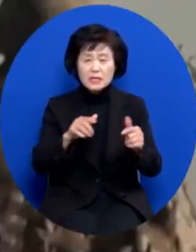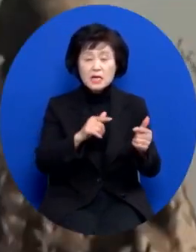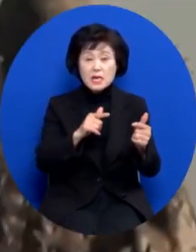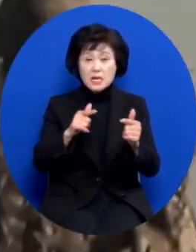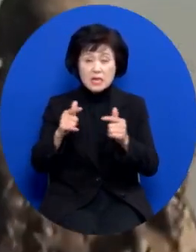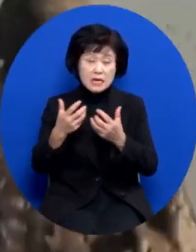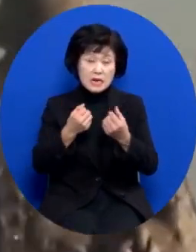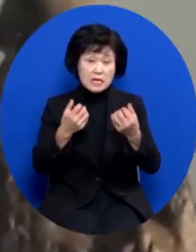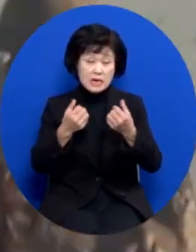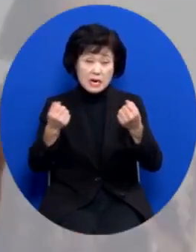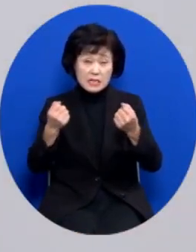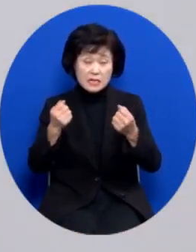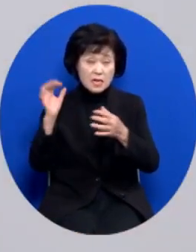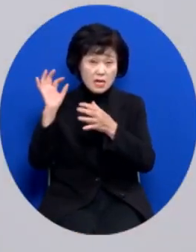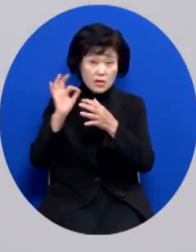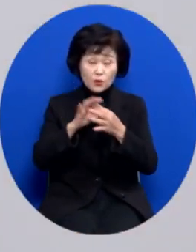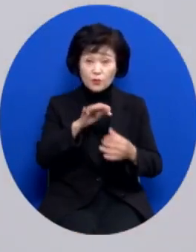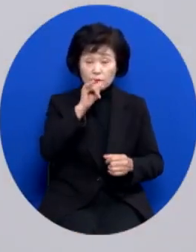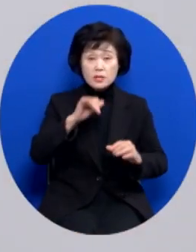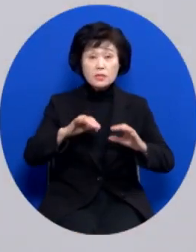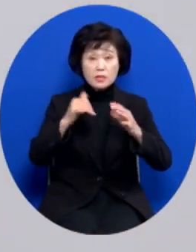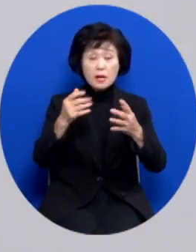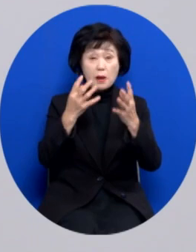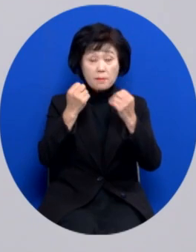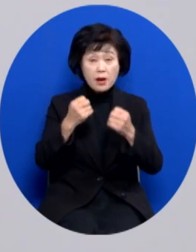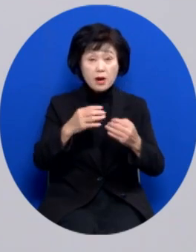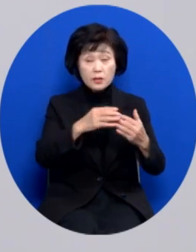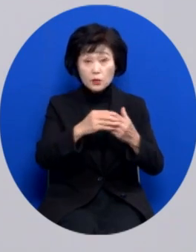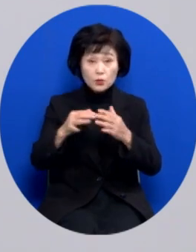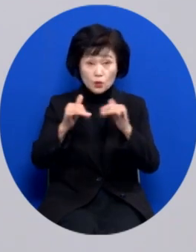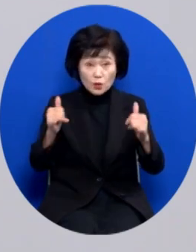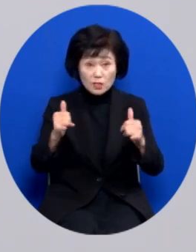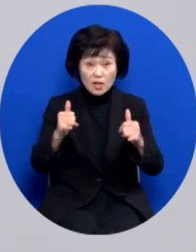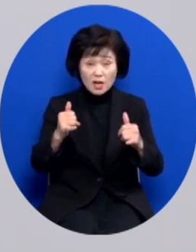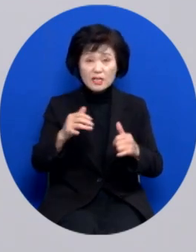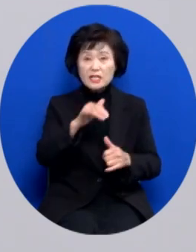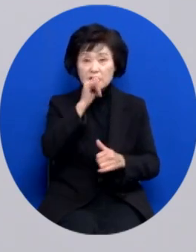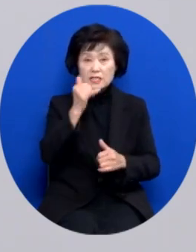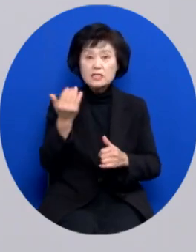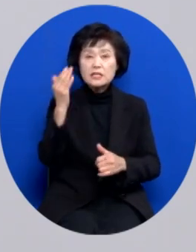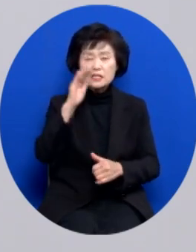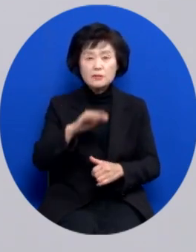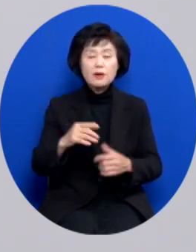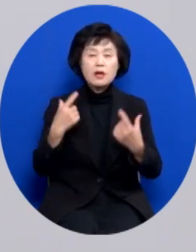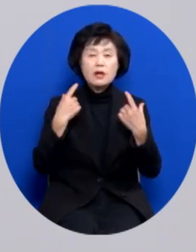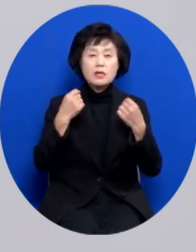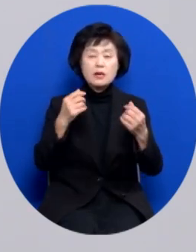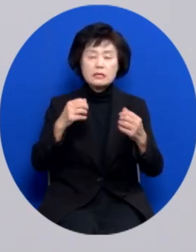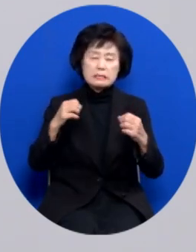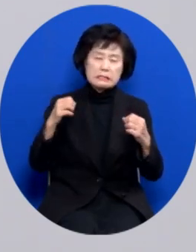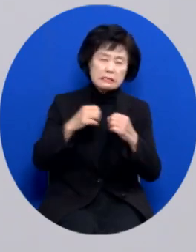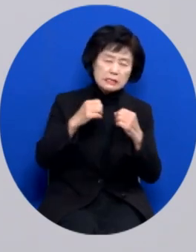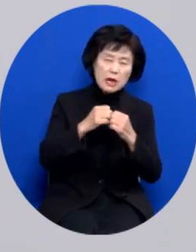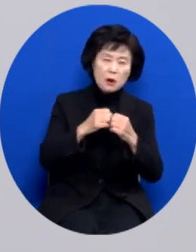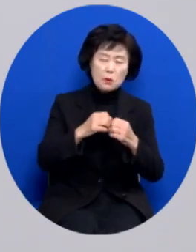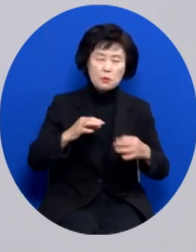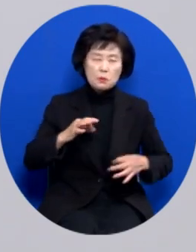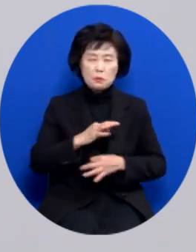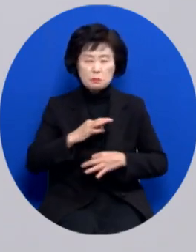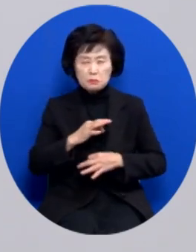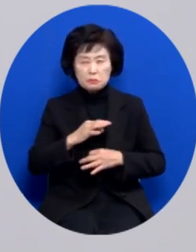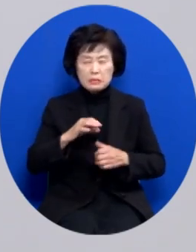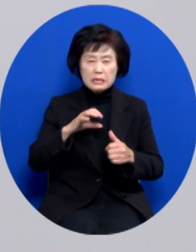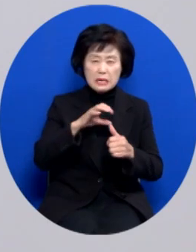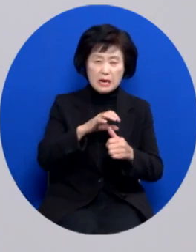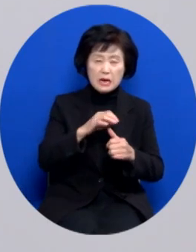않습니다. 세상에는 많은 지도자들이 왔다 갔지만 여전히 싸움뿐이요. 불의와 압제와